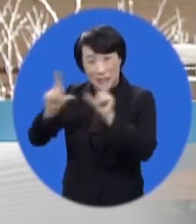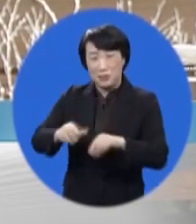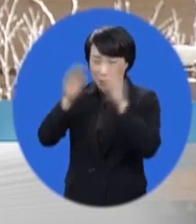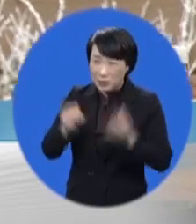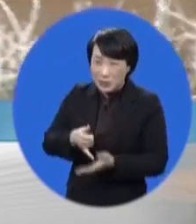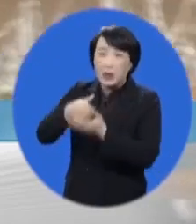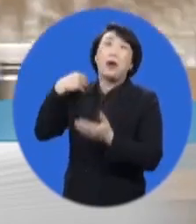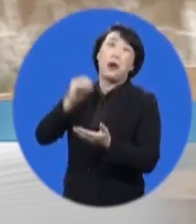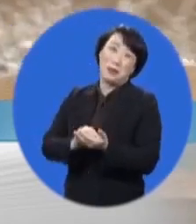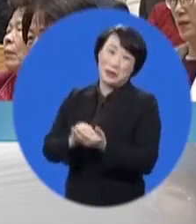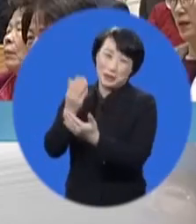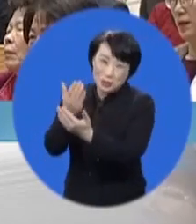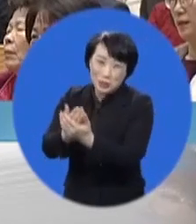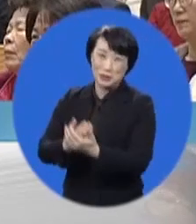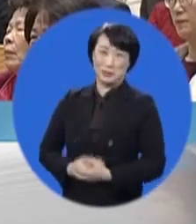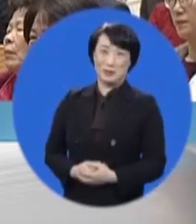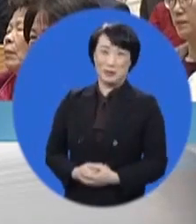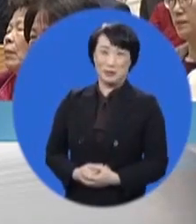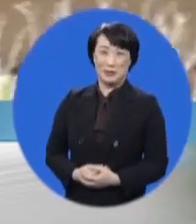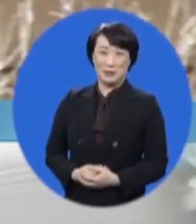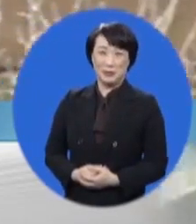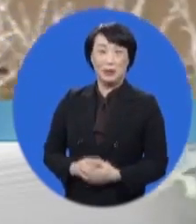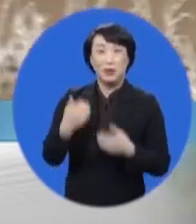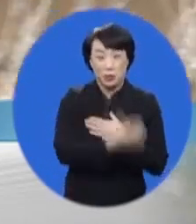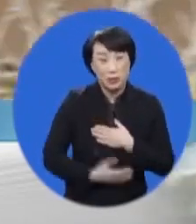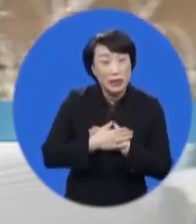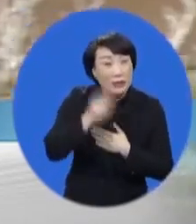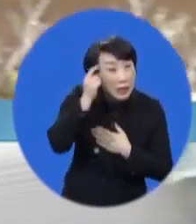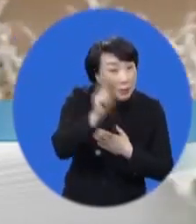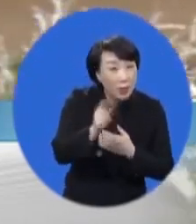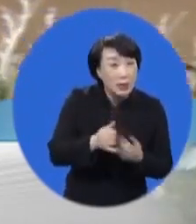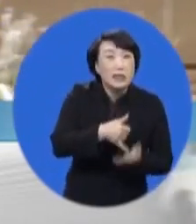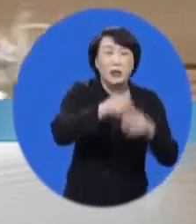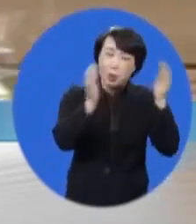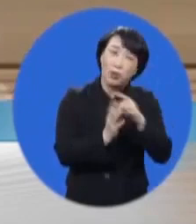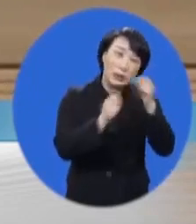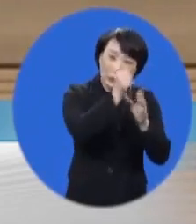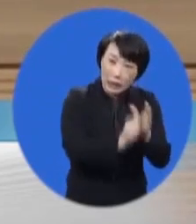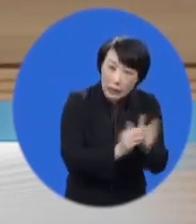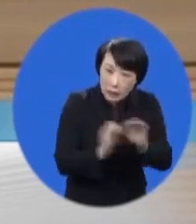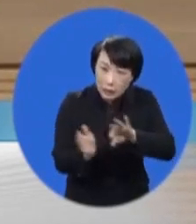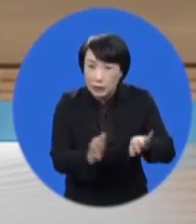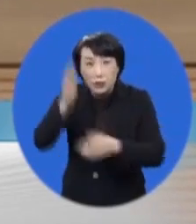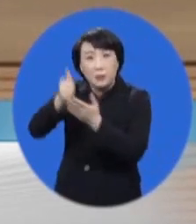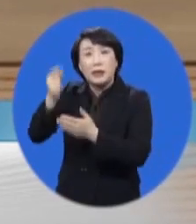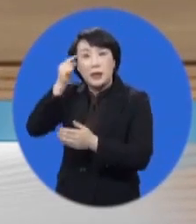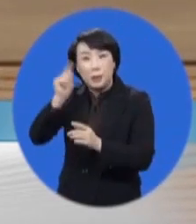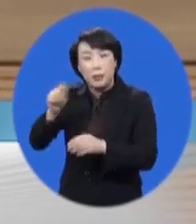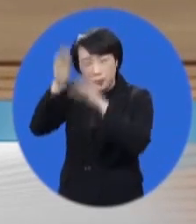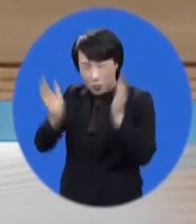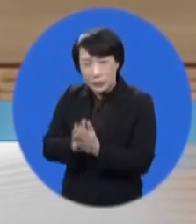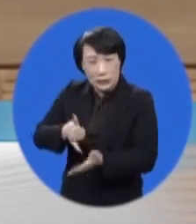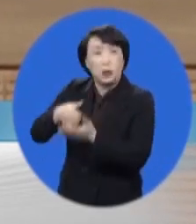전인격이 회복되게 도와주시옵소서. 육신의 생각은 전인격이 타락이지만 성령의 생각은